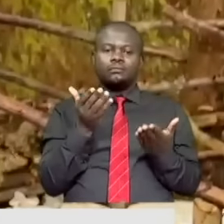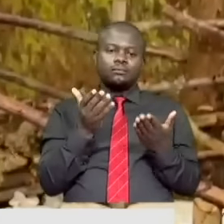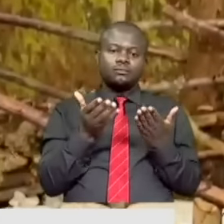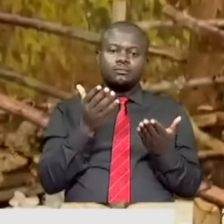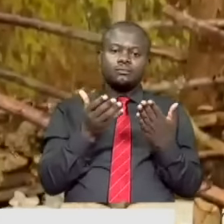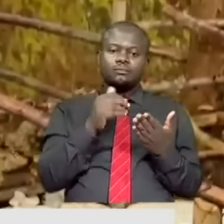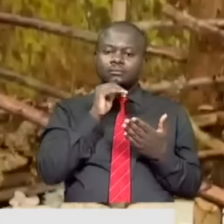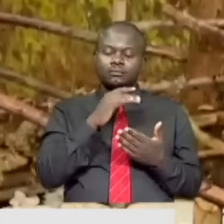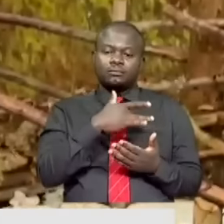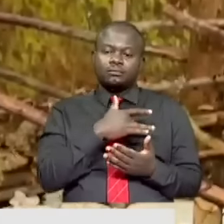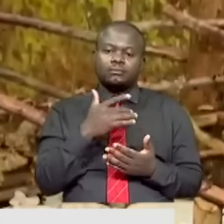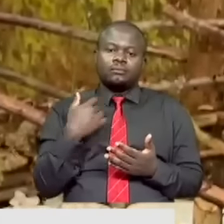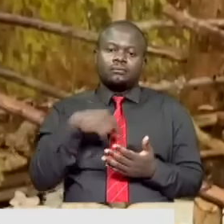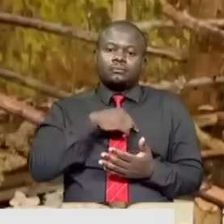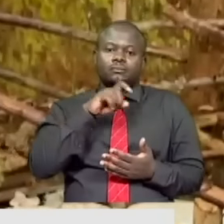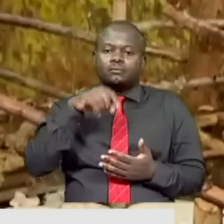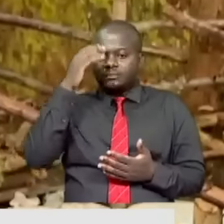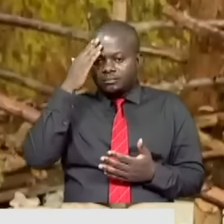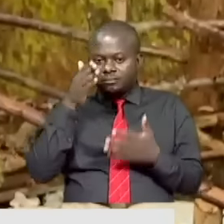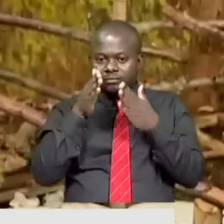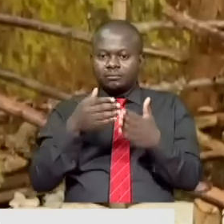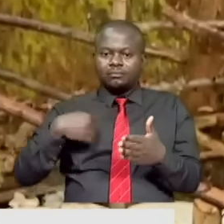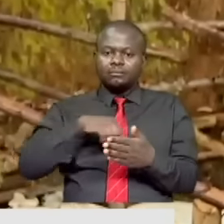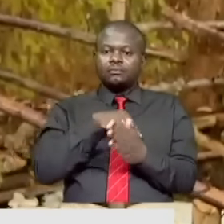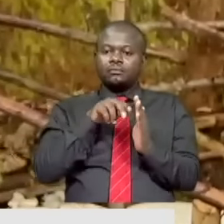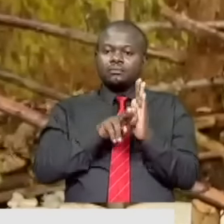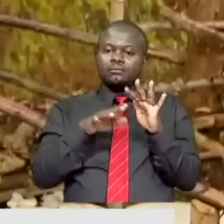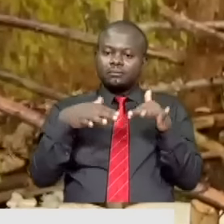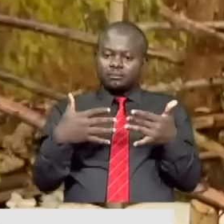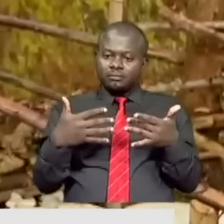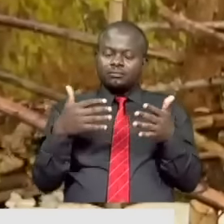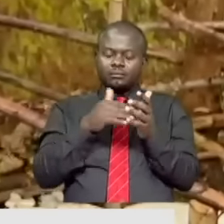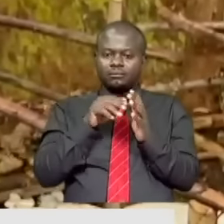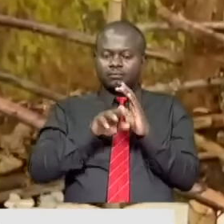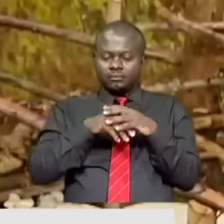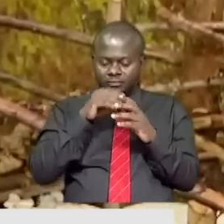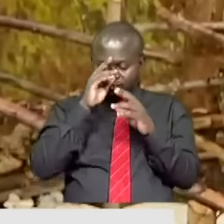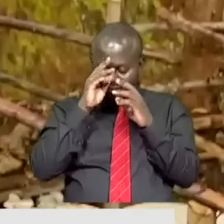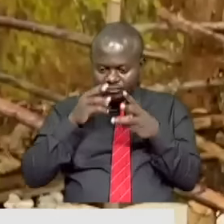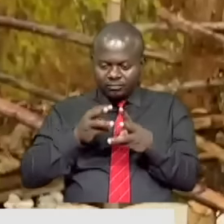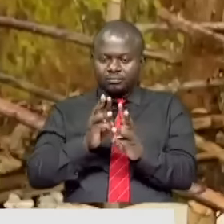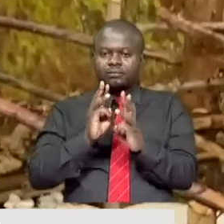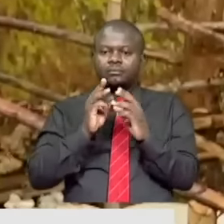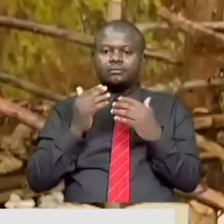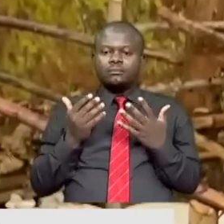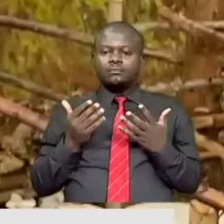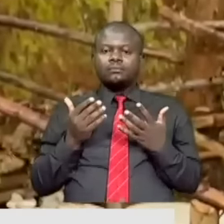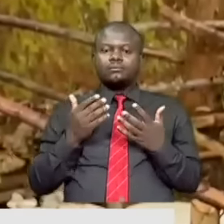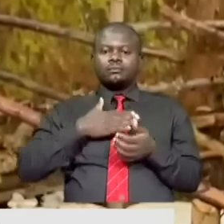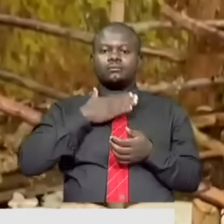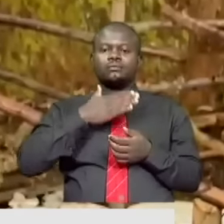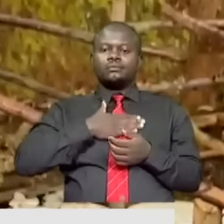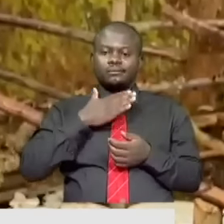twe gukomereka ni uko tuba tuzi aho umuntu wacu ashyinguye, kandi ashyinguye ku buryo wabona